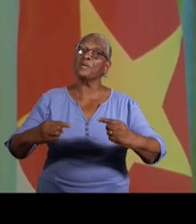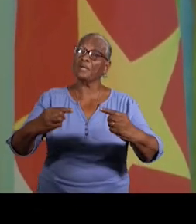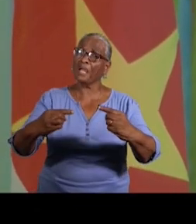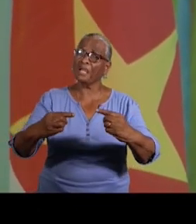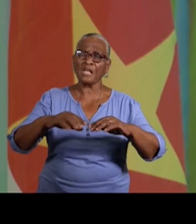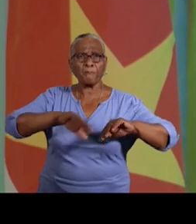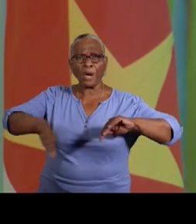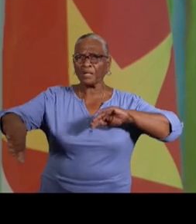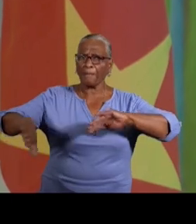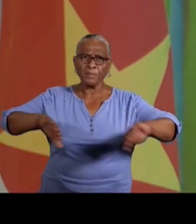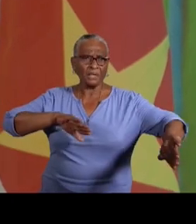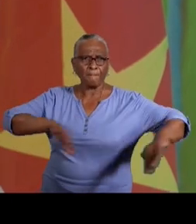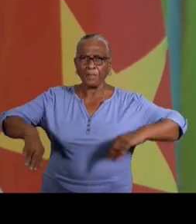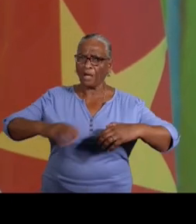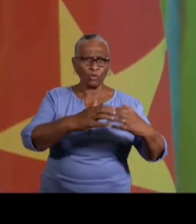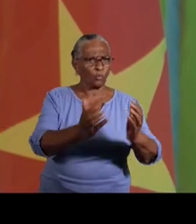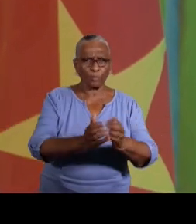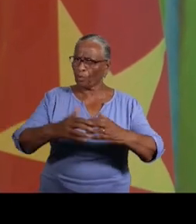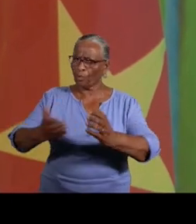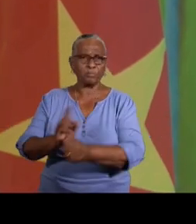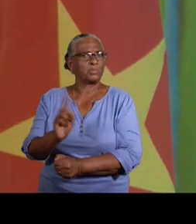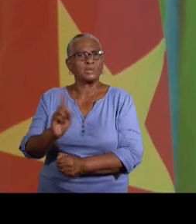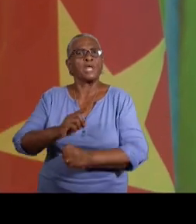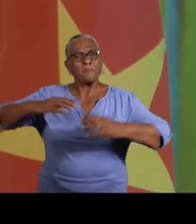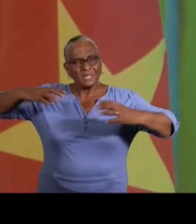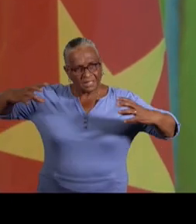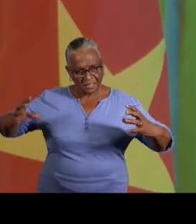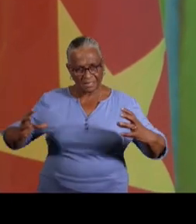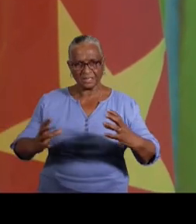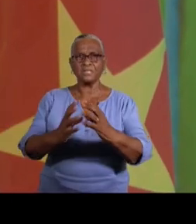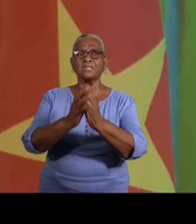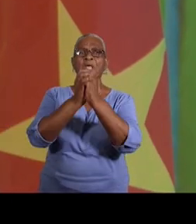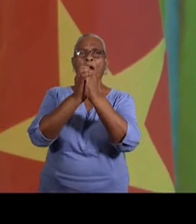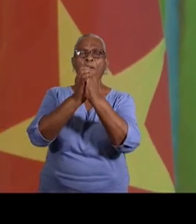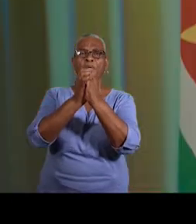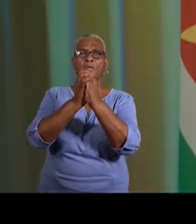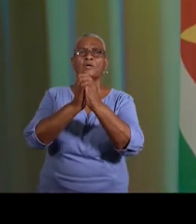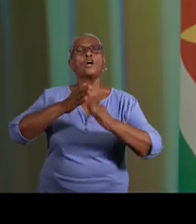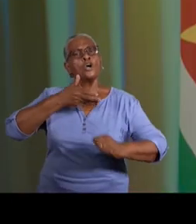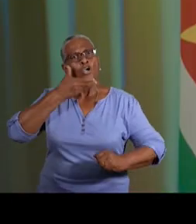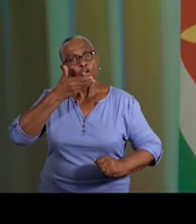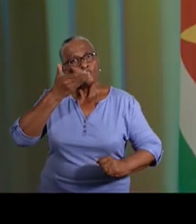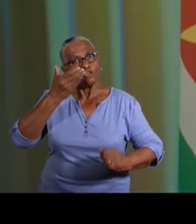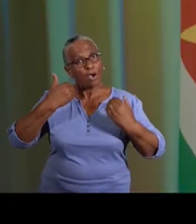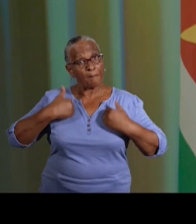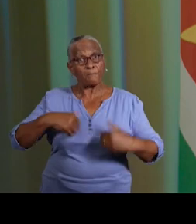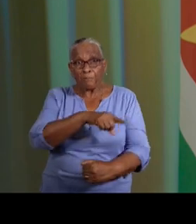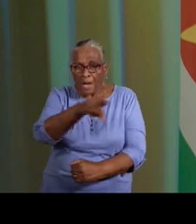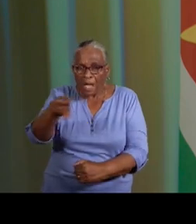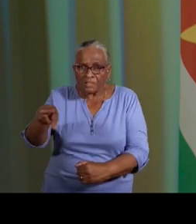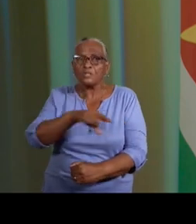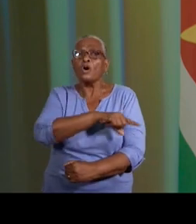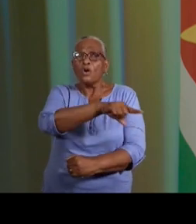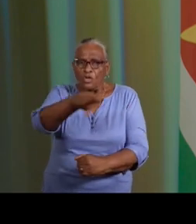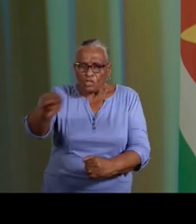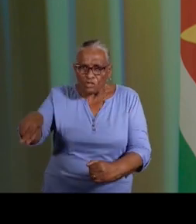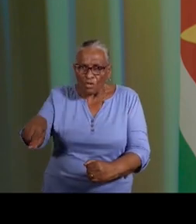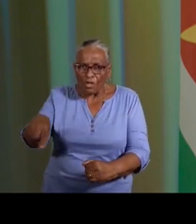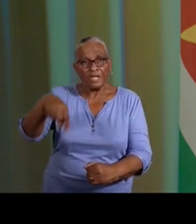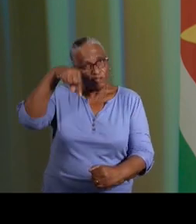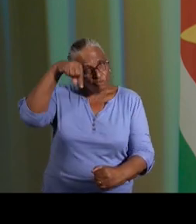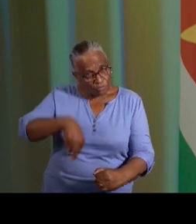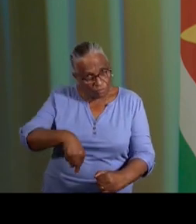samenvoegt. Niet als afzonderlijke groepen, maar als één geheel. Jonge generatie, in jullie